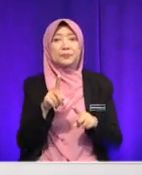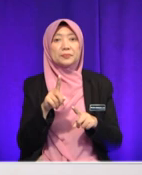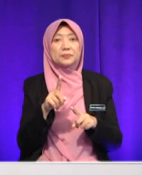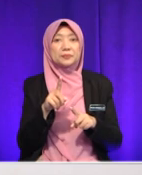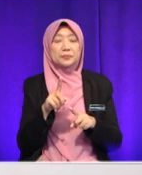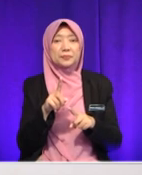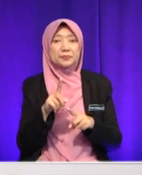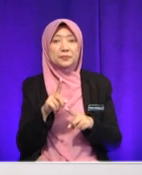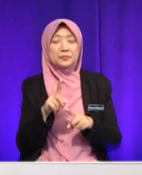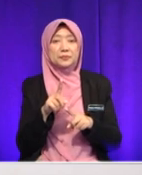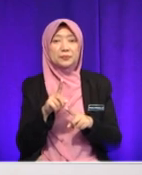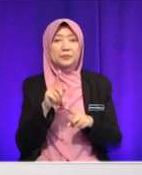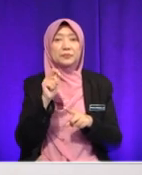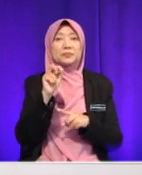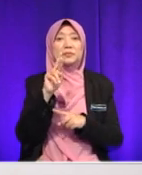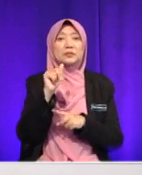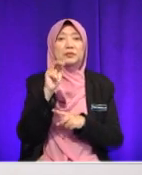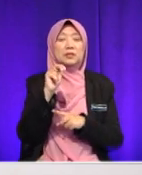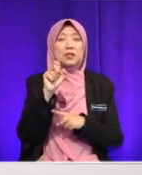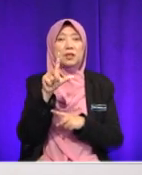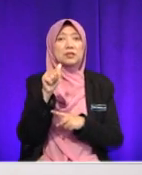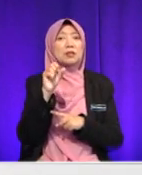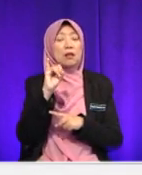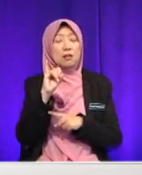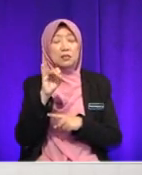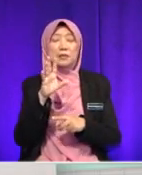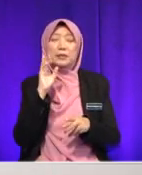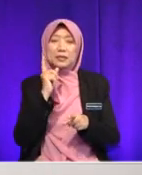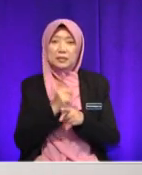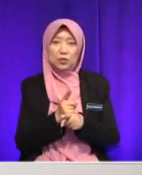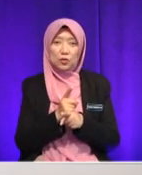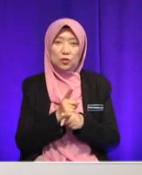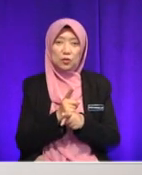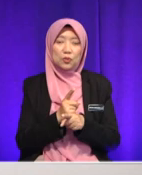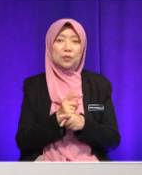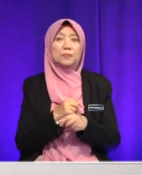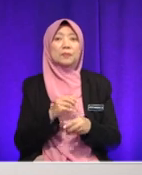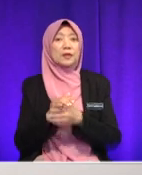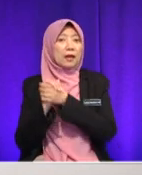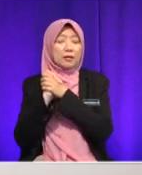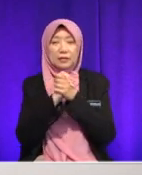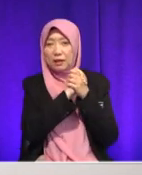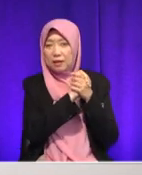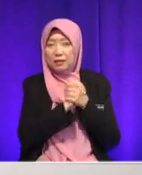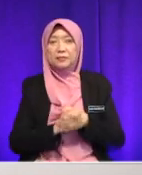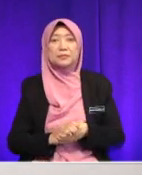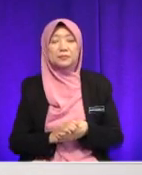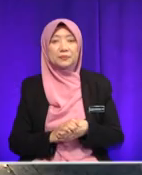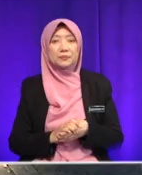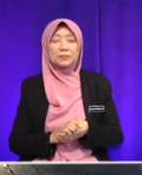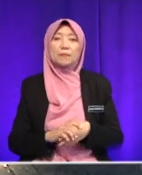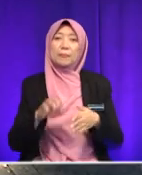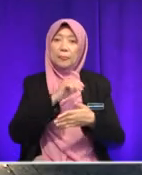Jawapan dia translasi. Translasi, betul. Translasi. Tanya. Okey, dan akhir